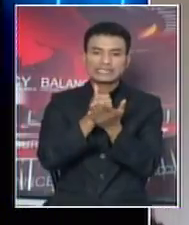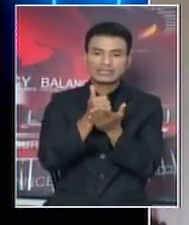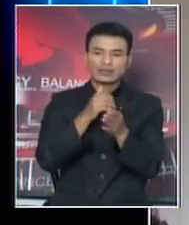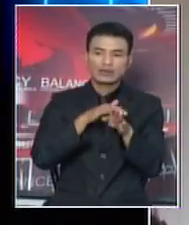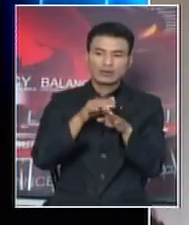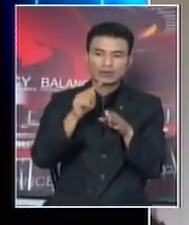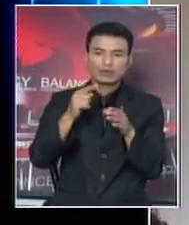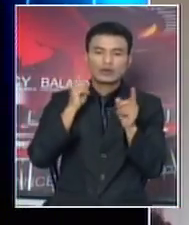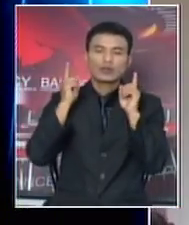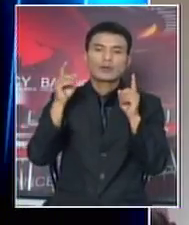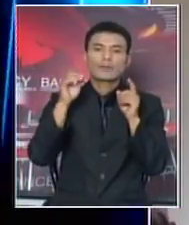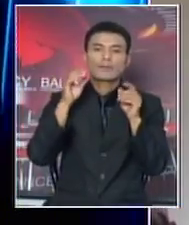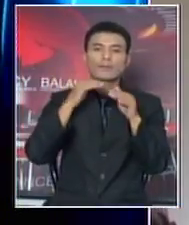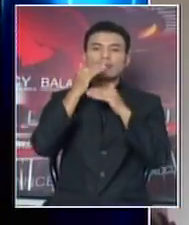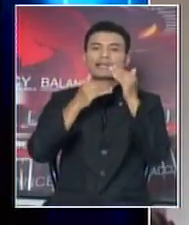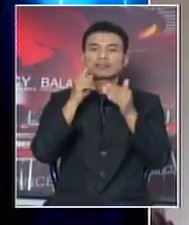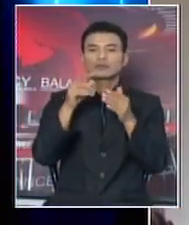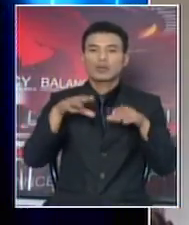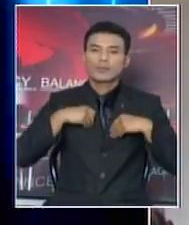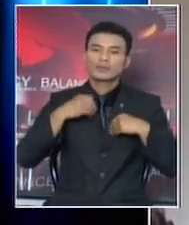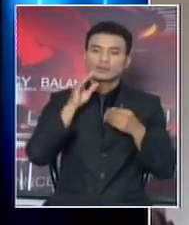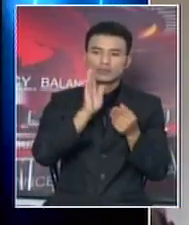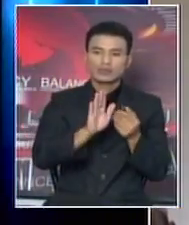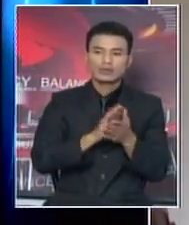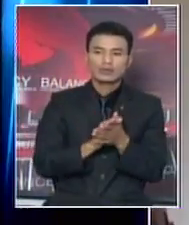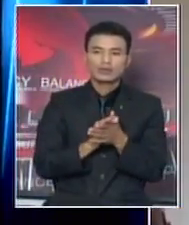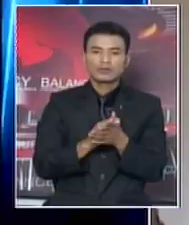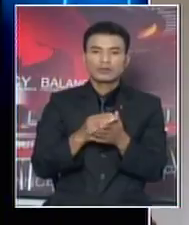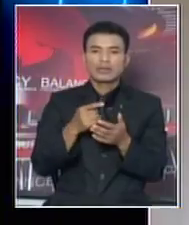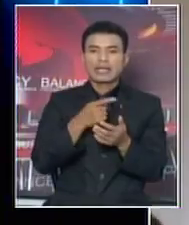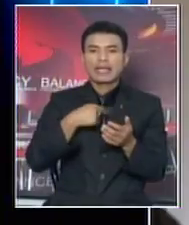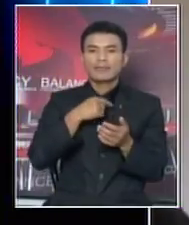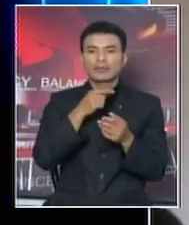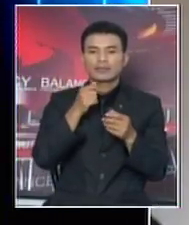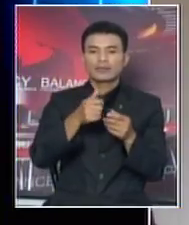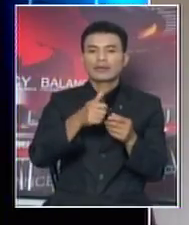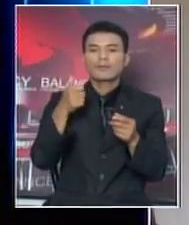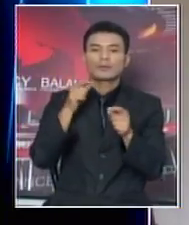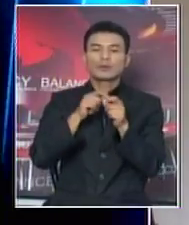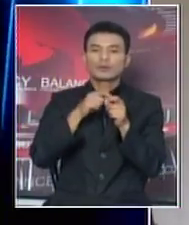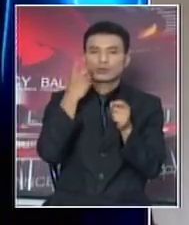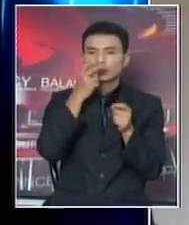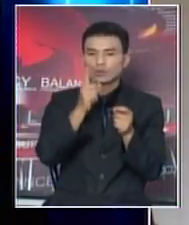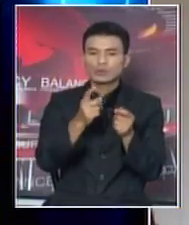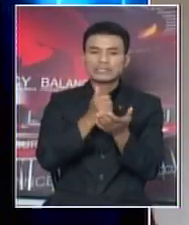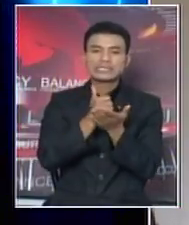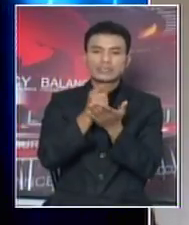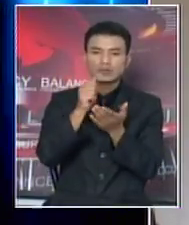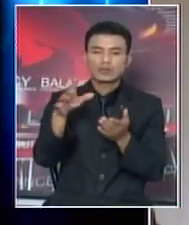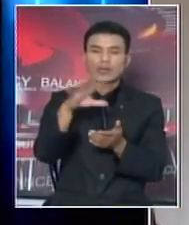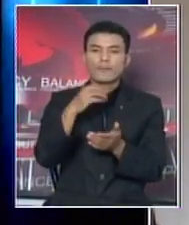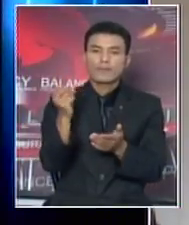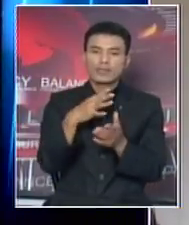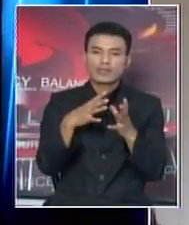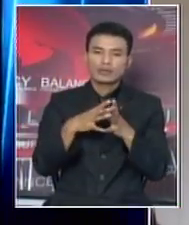गर्न नगर विकास कोष सहमत भइसकेको छ। यो जिरी ताल हाम्रो ड्रिम प्रोजेक्ट हो, जिरीको सबभन्दा ठुलो